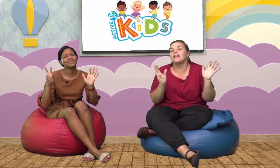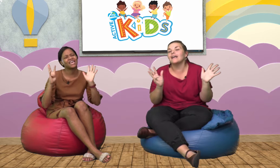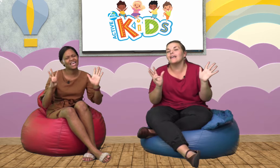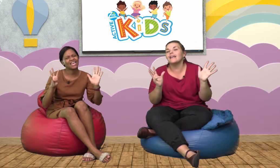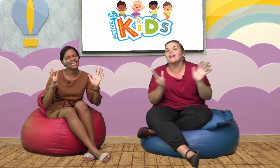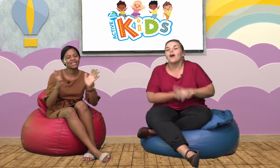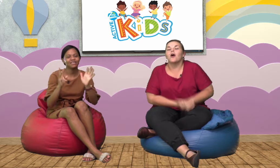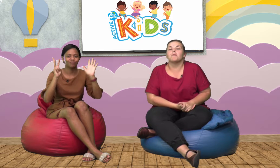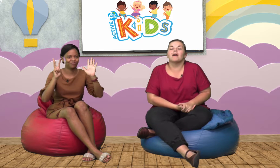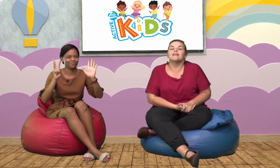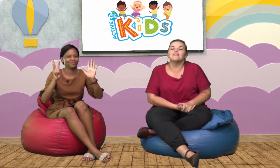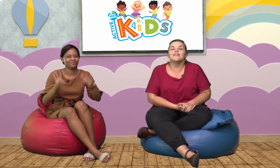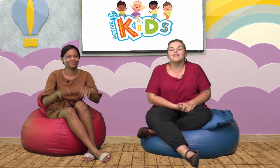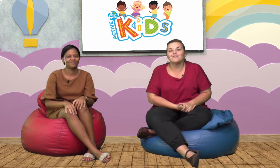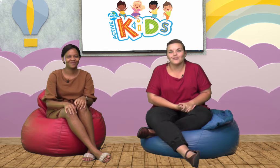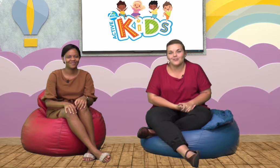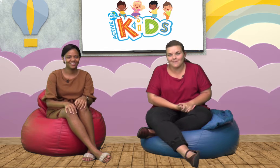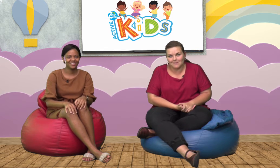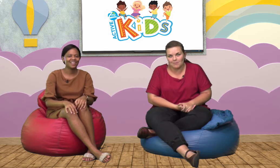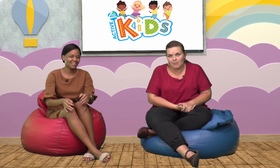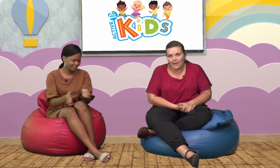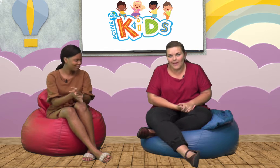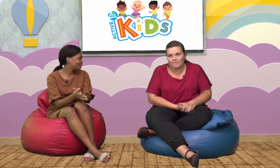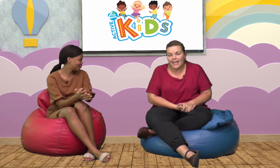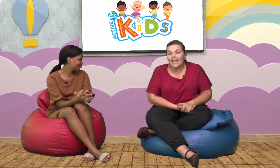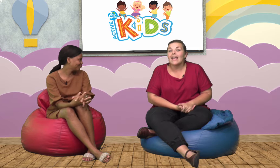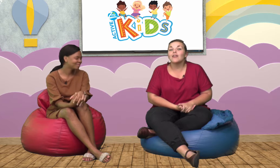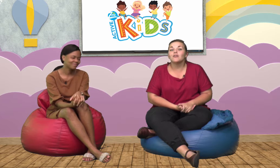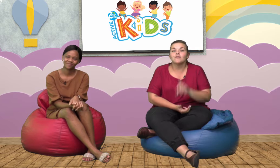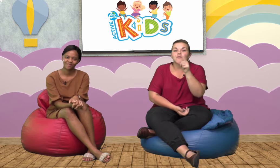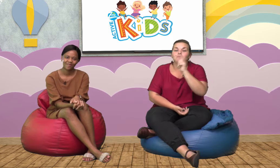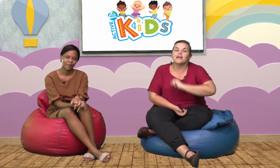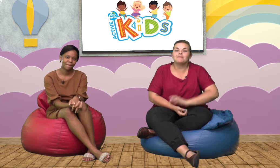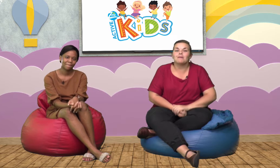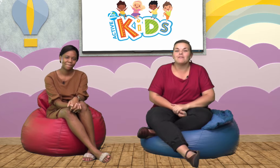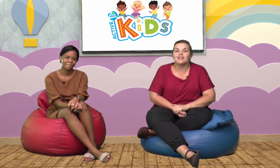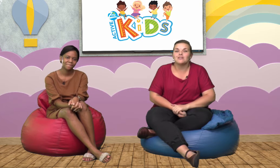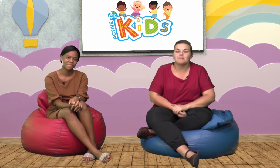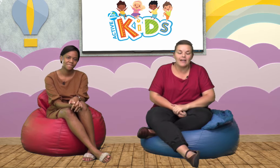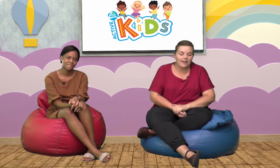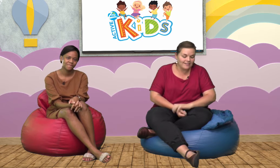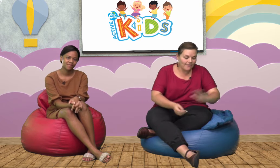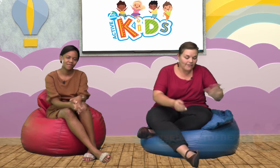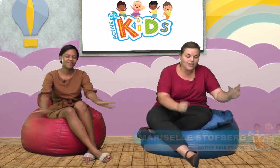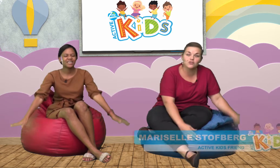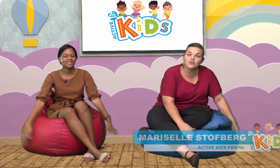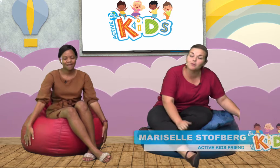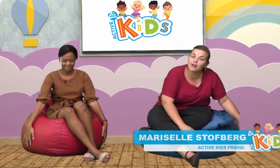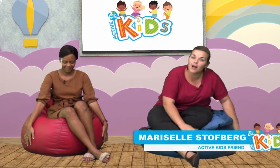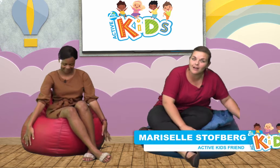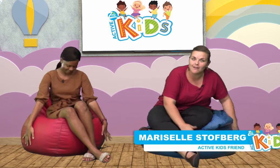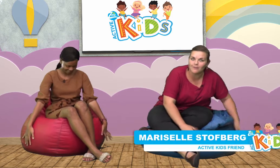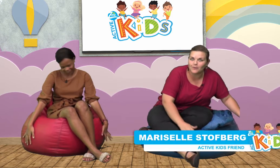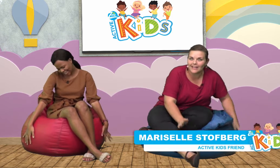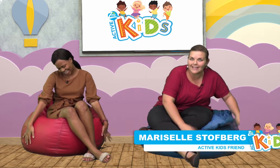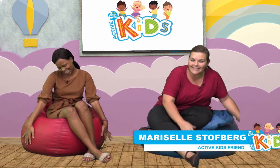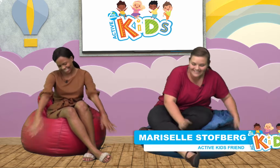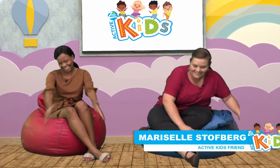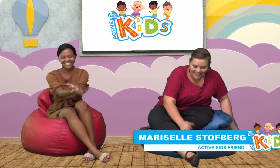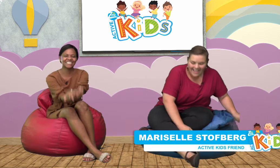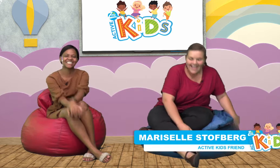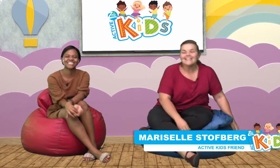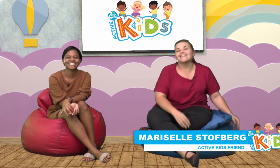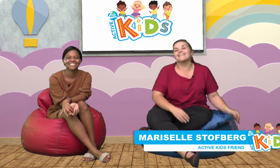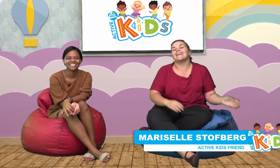om 9uur op die MyZone en Zacky Facebook blaaie. En ons wil vir ons maatjies by Innovations baie dankie sê vir hierdie super oulike